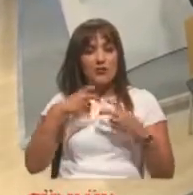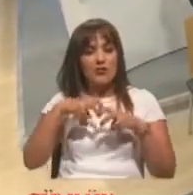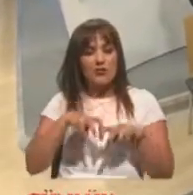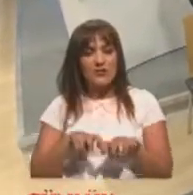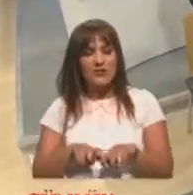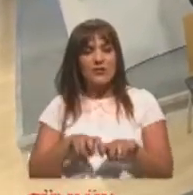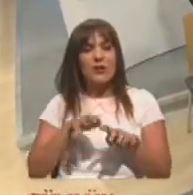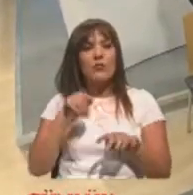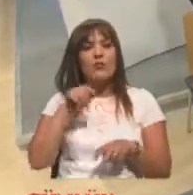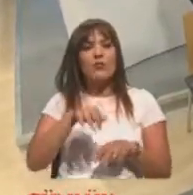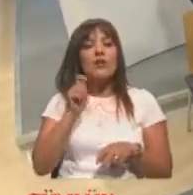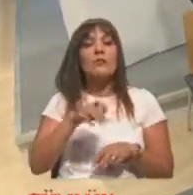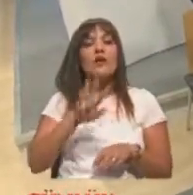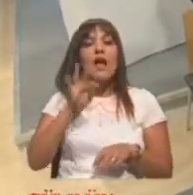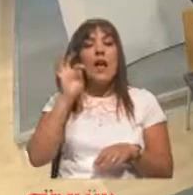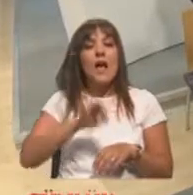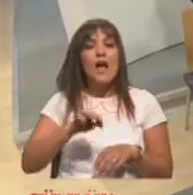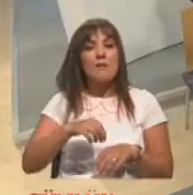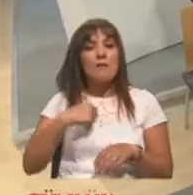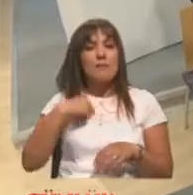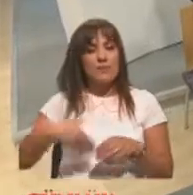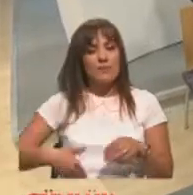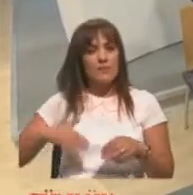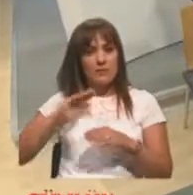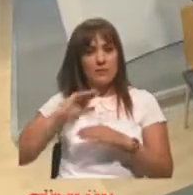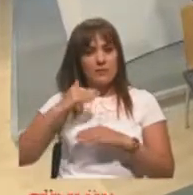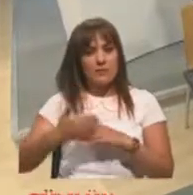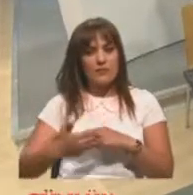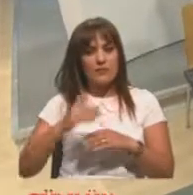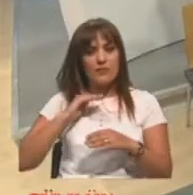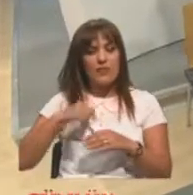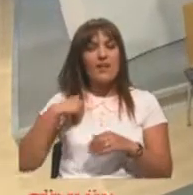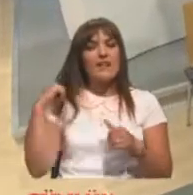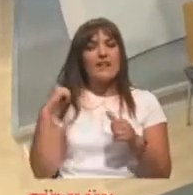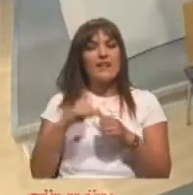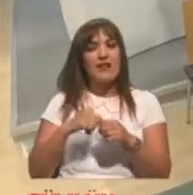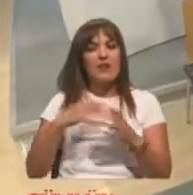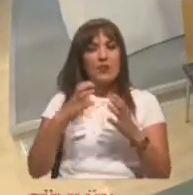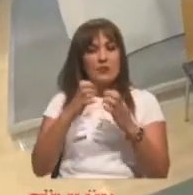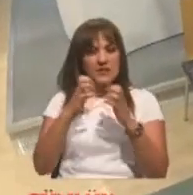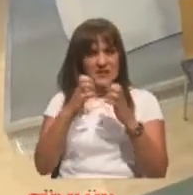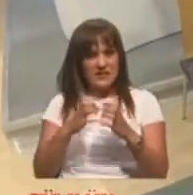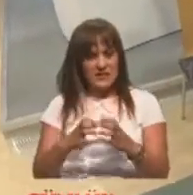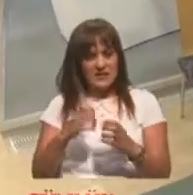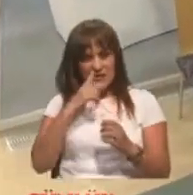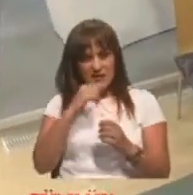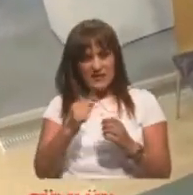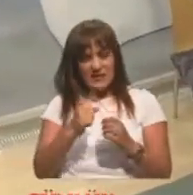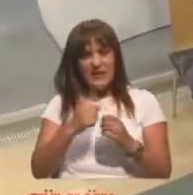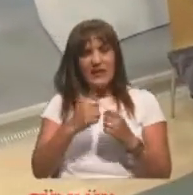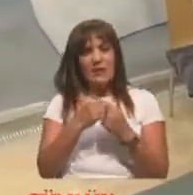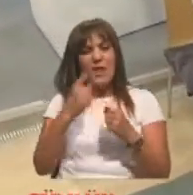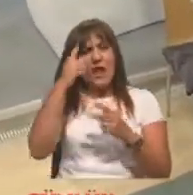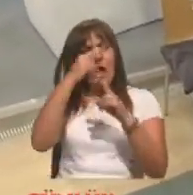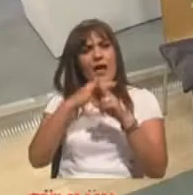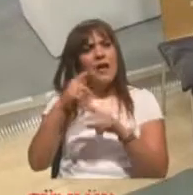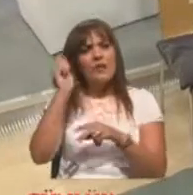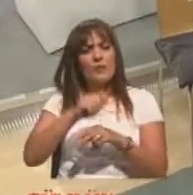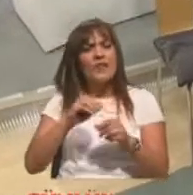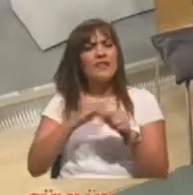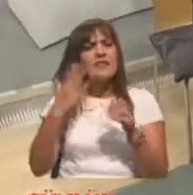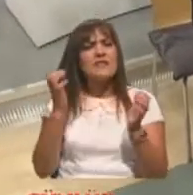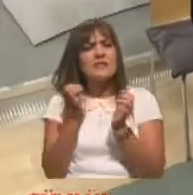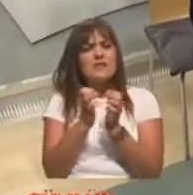gitmesi. Bunu yapmayacağım. Hep buradan katlanacağım arkaya doğru ve yine topu sıkıyorum, kemeri itiyorum. Hayal ediyorum nasıl